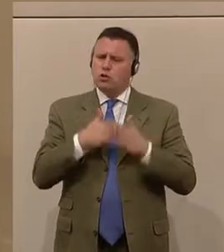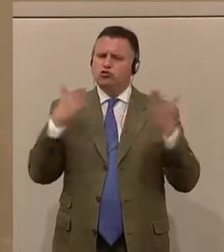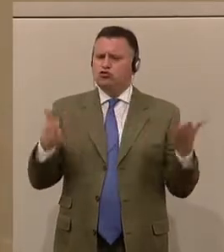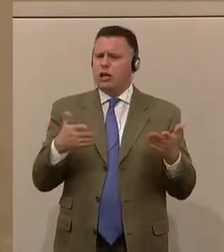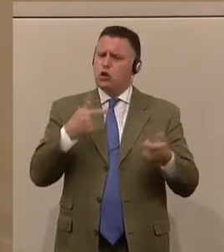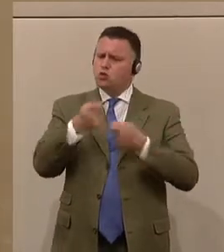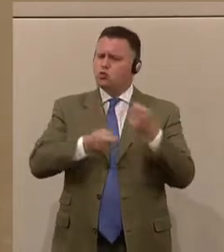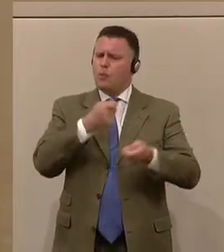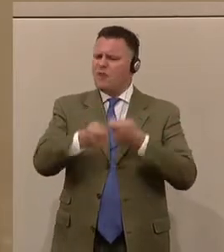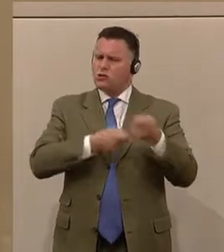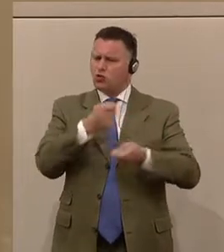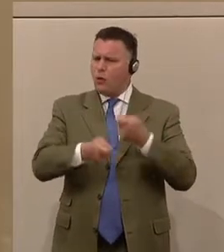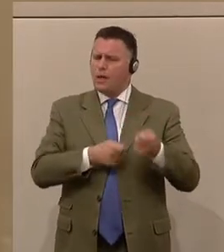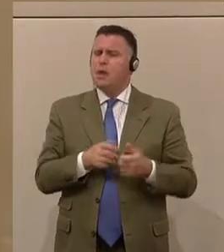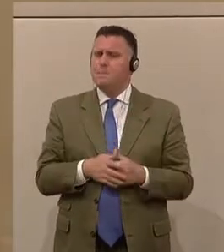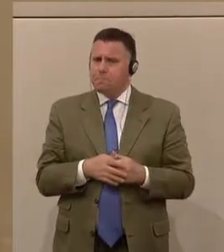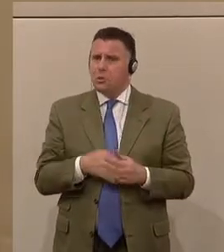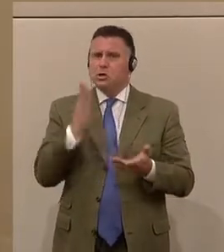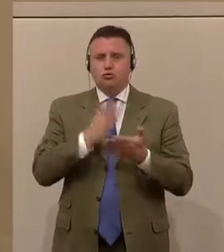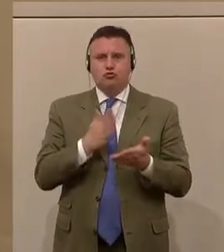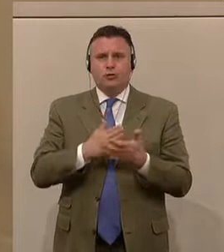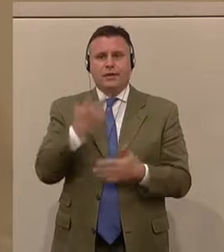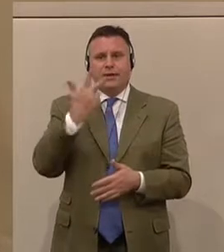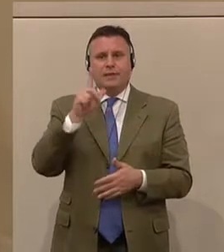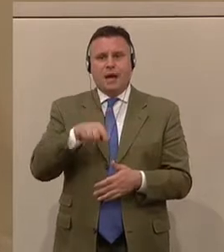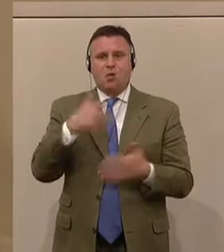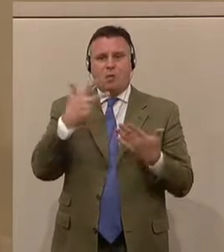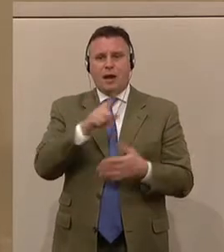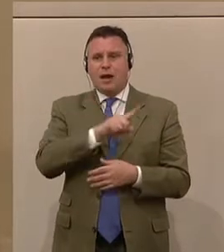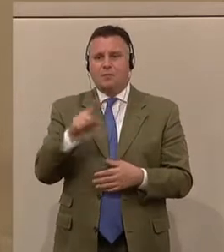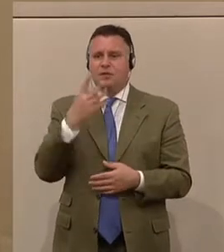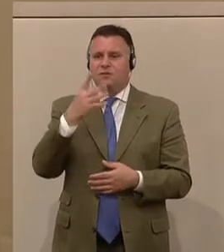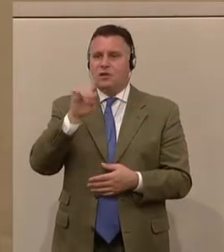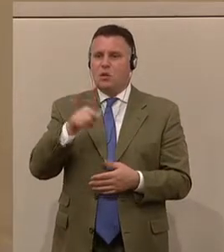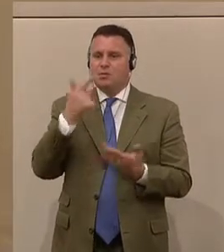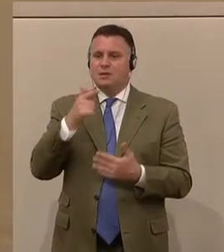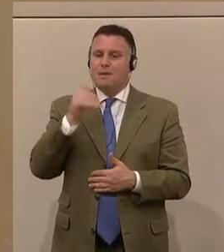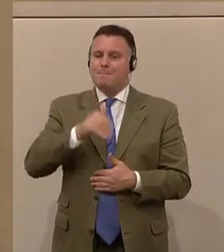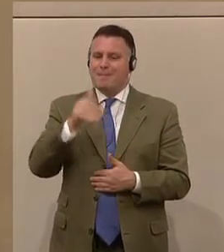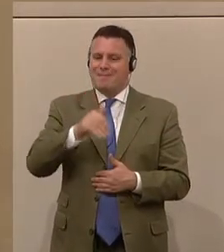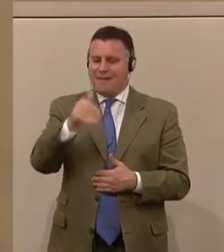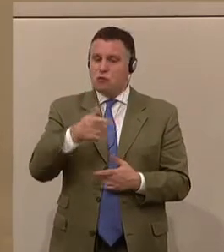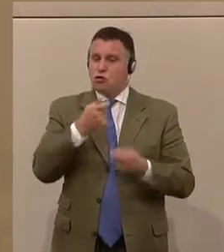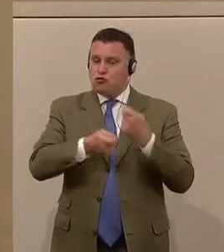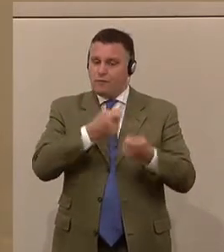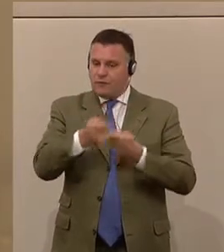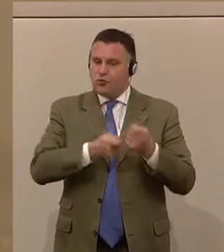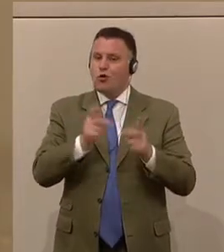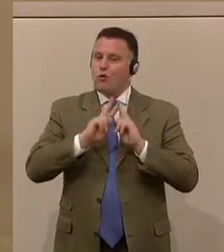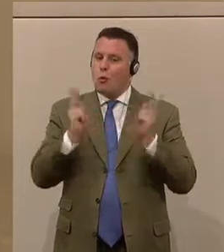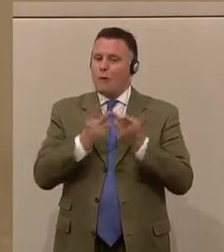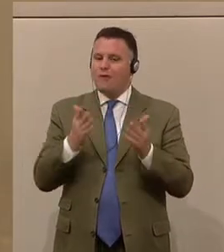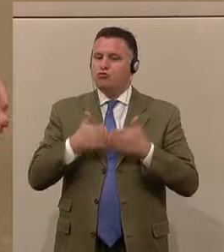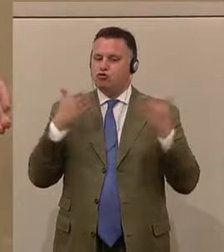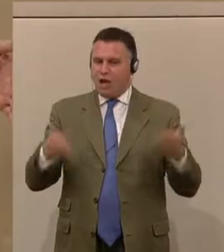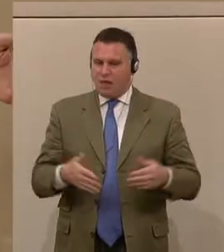Subventionen. Und da kam die erstaunliche Summe von 3,8 bis 4,7 Milliarden heraus. Boah, nicht wenig, sage ich.